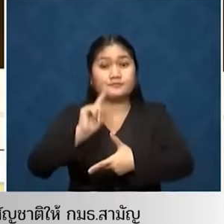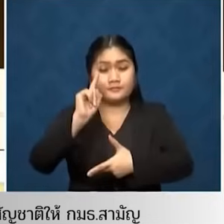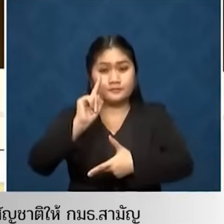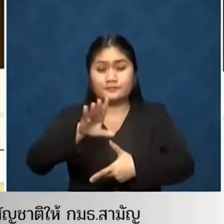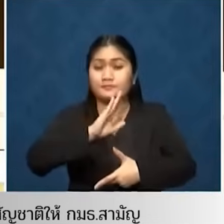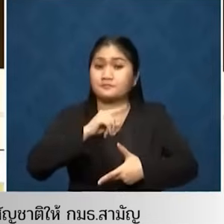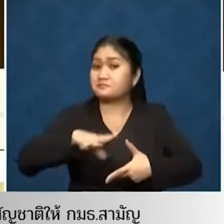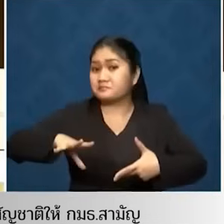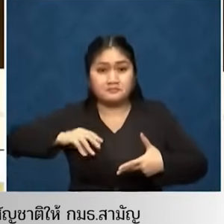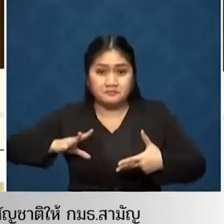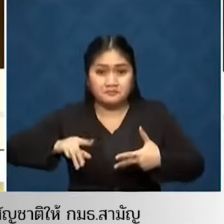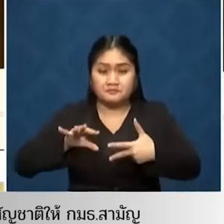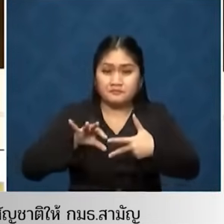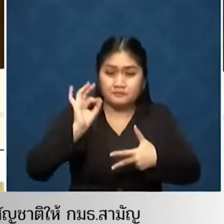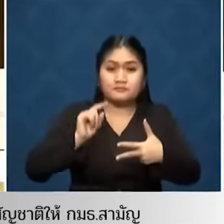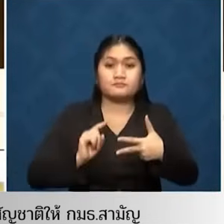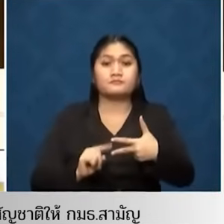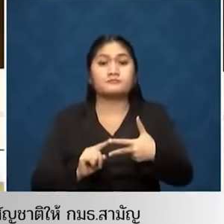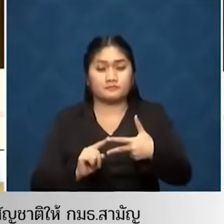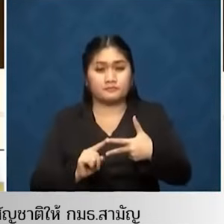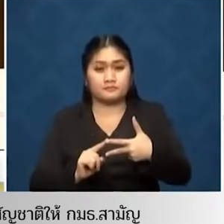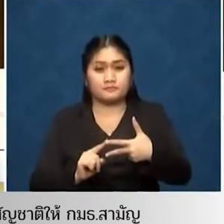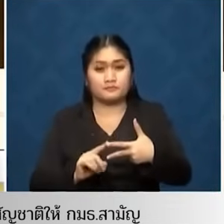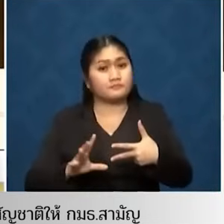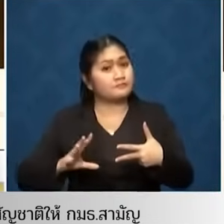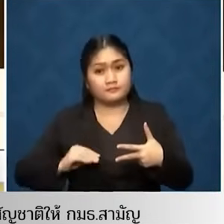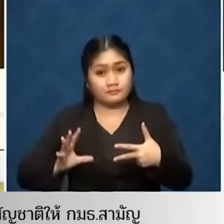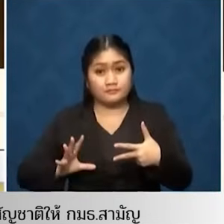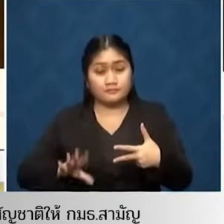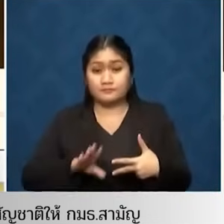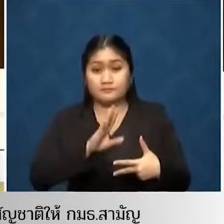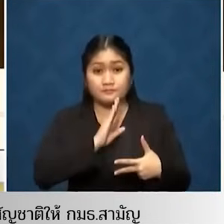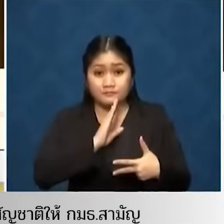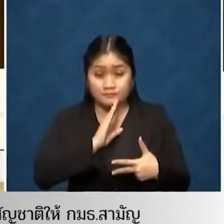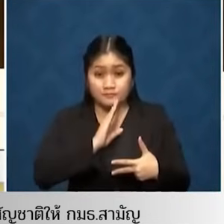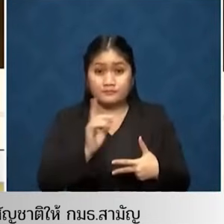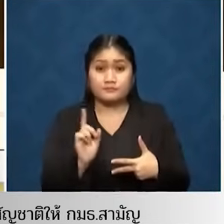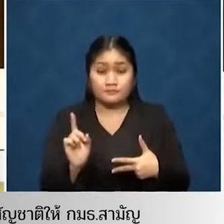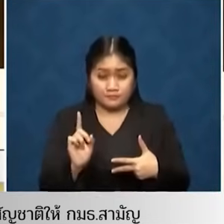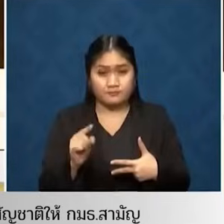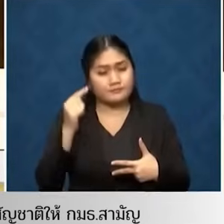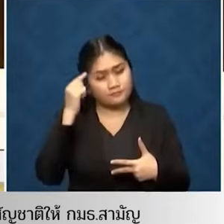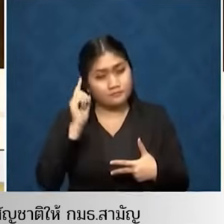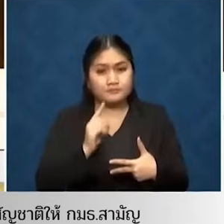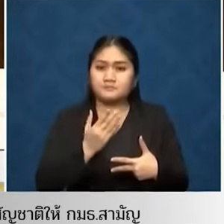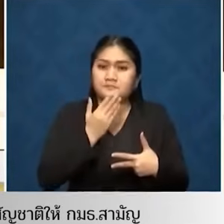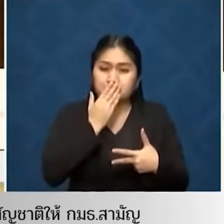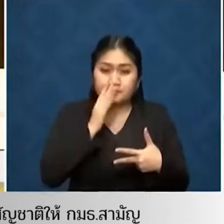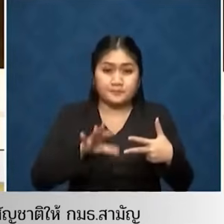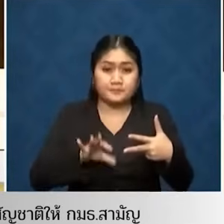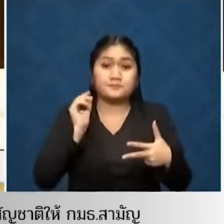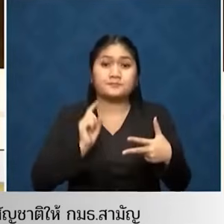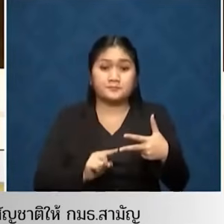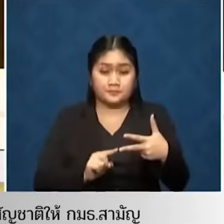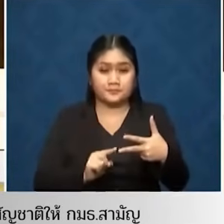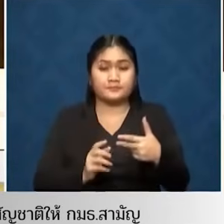ถ้าไม่เห็นด้วยตั้งกรรมธิการก็กรุณากดปุ่มไม่เห็นด้วยถ้าเห็นว่าควรจะงดออกเสียงก็กรุณาก